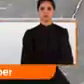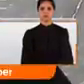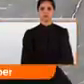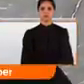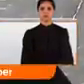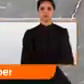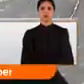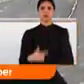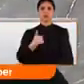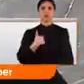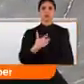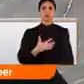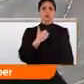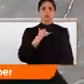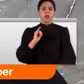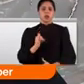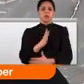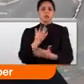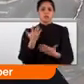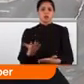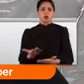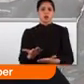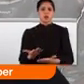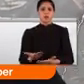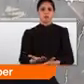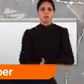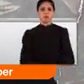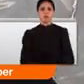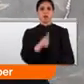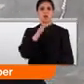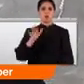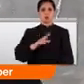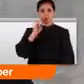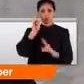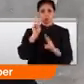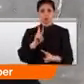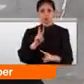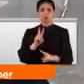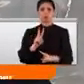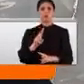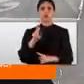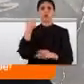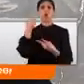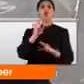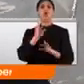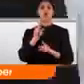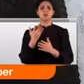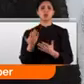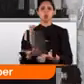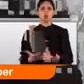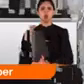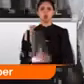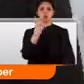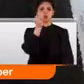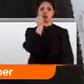Benim yüreğim yandı. Yandı da bitti. Oğlumu görseydiniz taşın üstünde ölmemiş gibiydi. Üç kişi